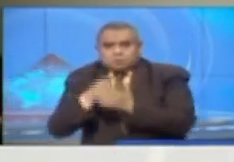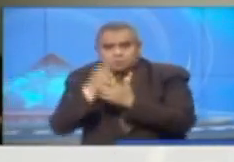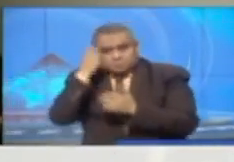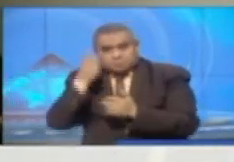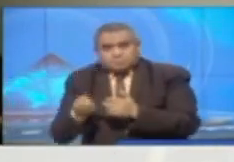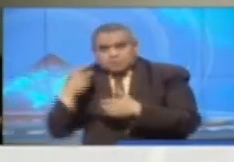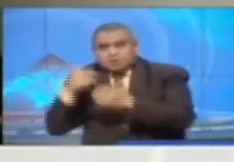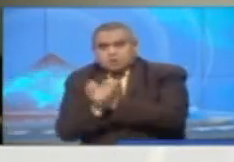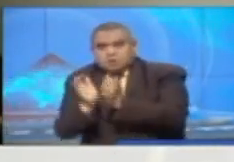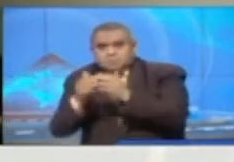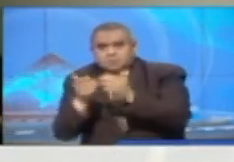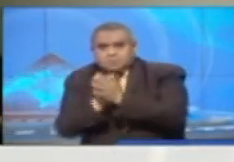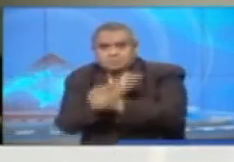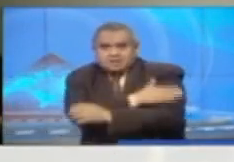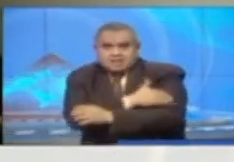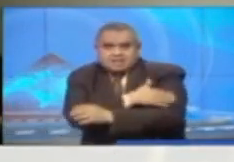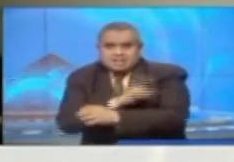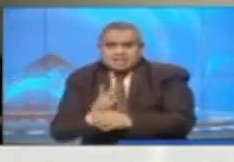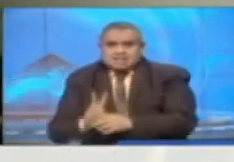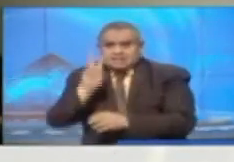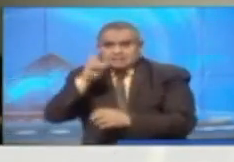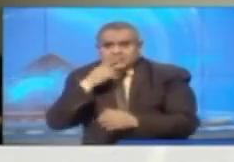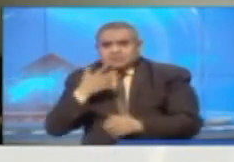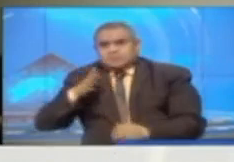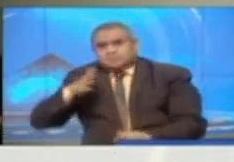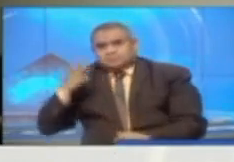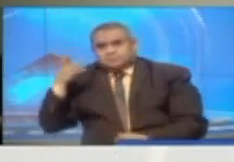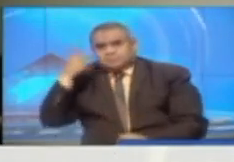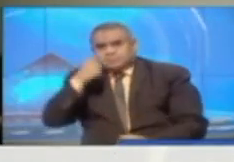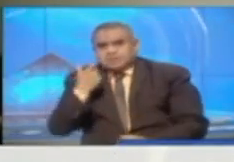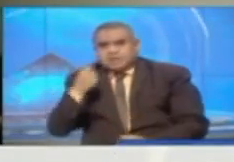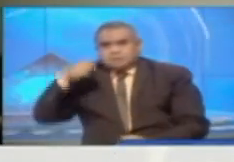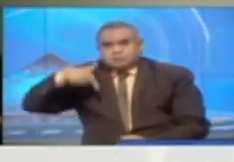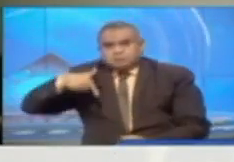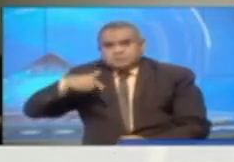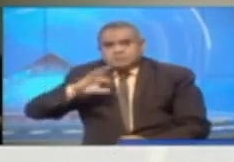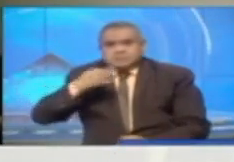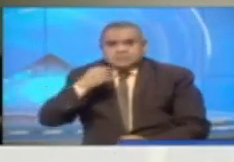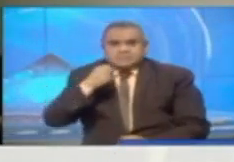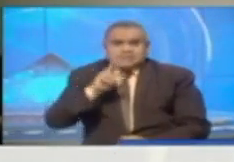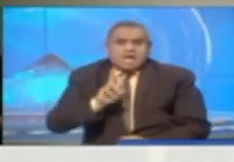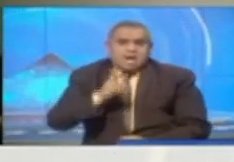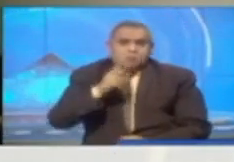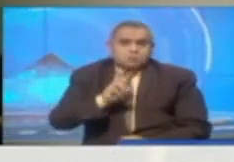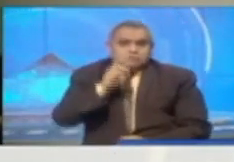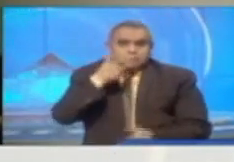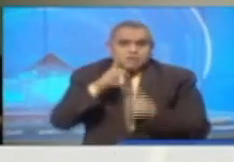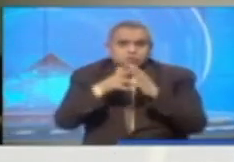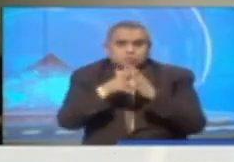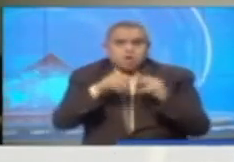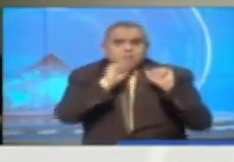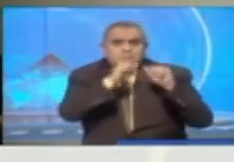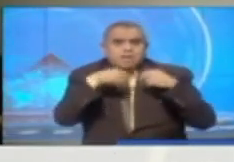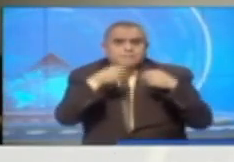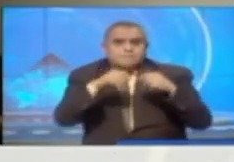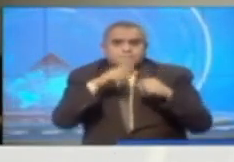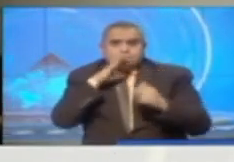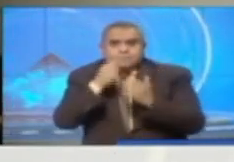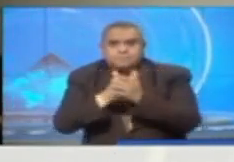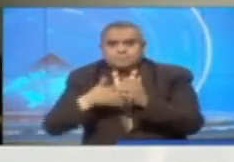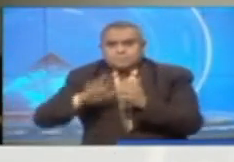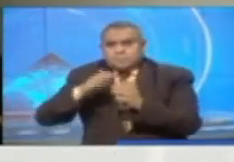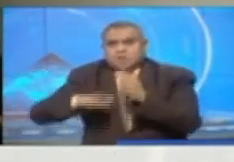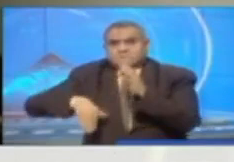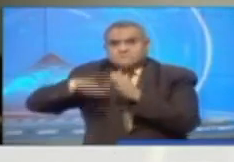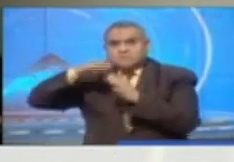مجموعة الدول السبع بشأن سقف يتراوح بين 65 إلى 70 دولارا للبرميل رآه البعض